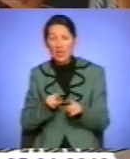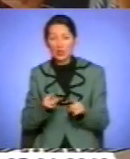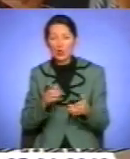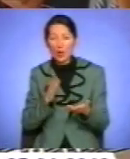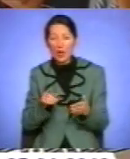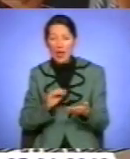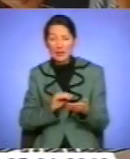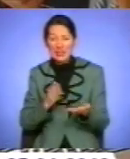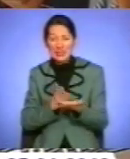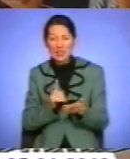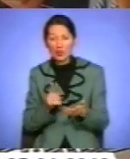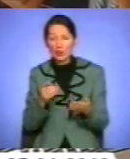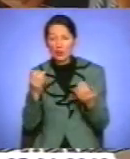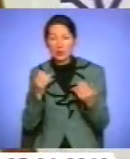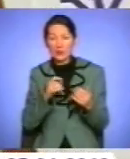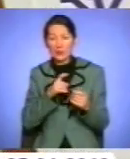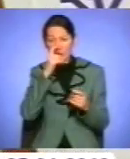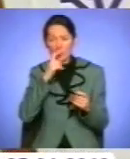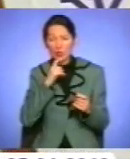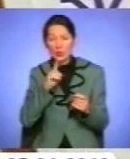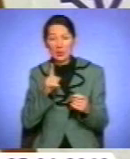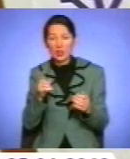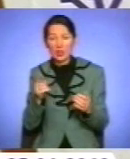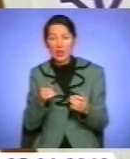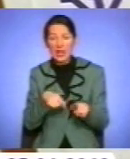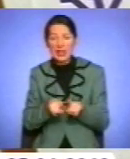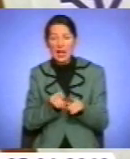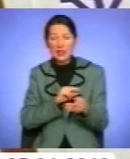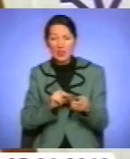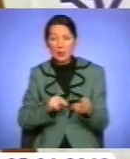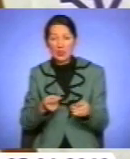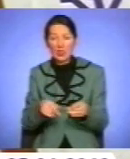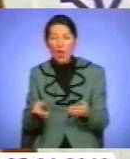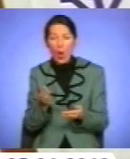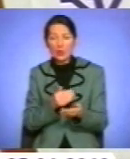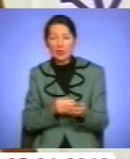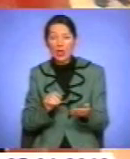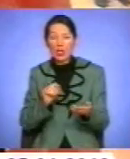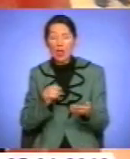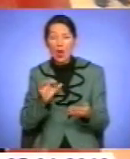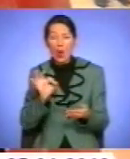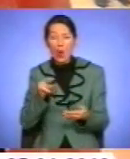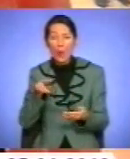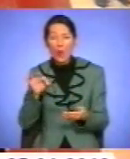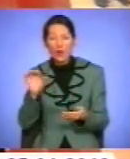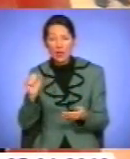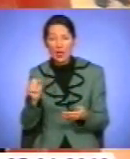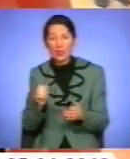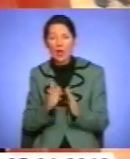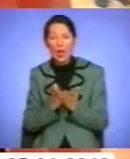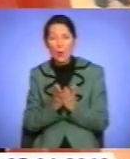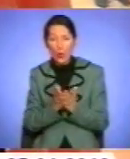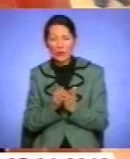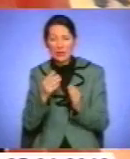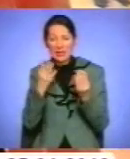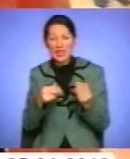написані кращі оповідання цієї книги – «Лора», «Останні лови», «Стіна», «Маслини на десерт», «Повість», «День восьмий».